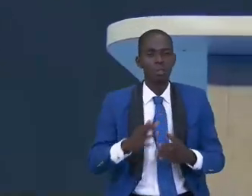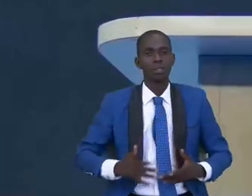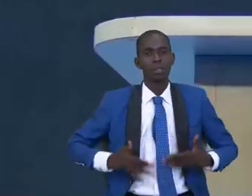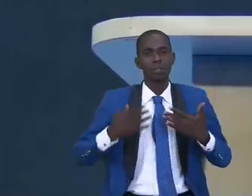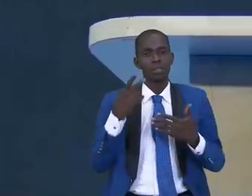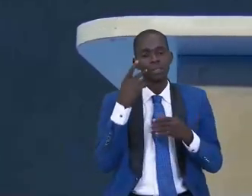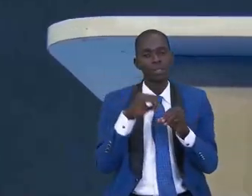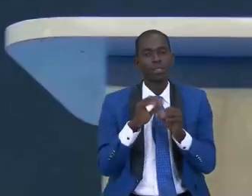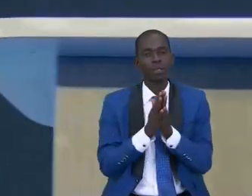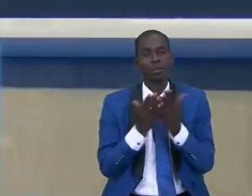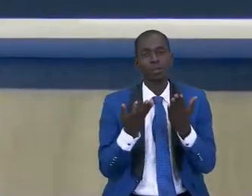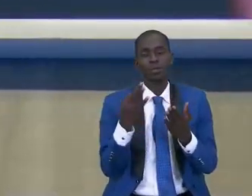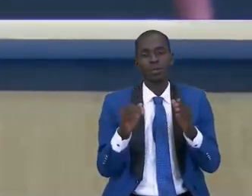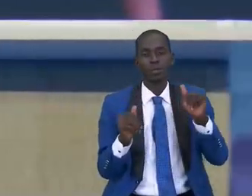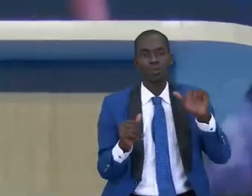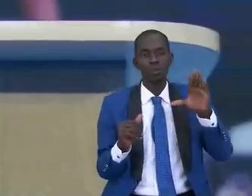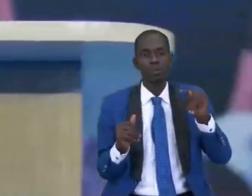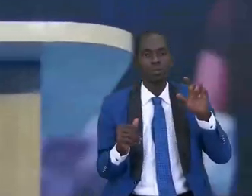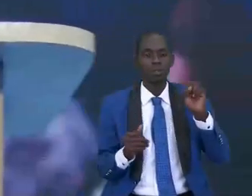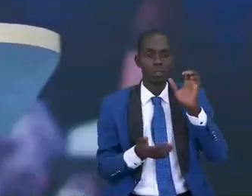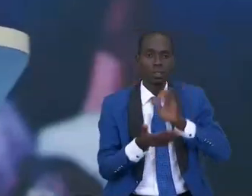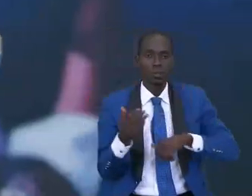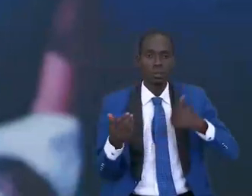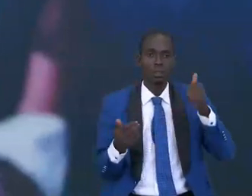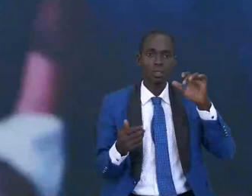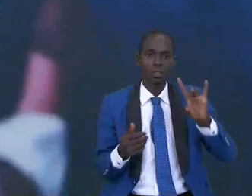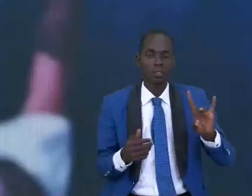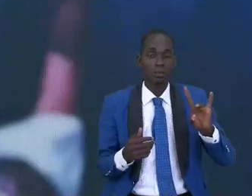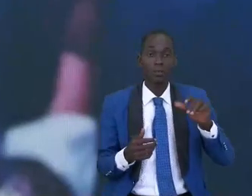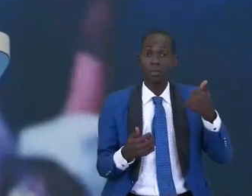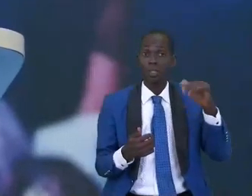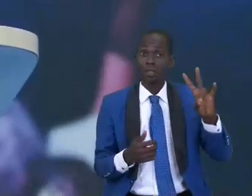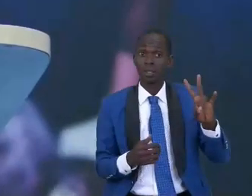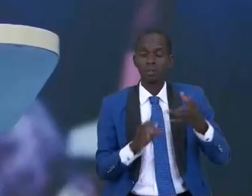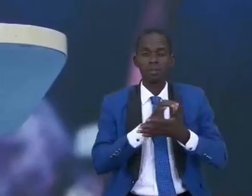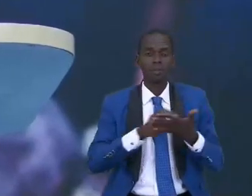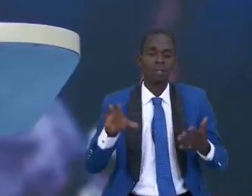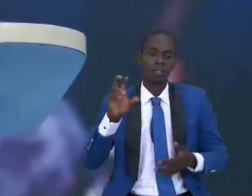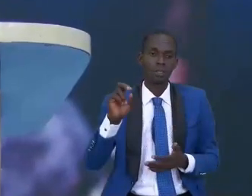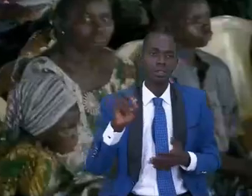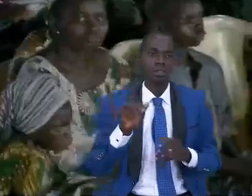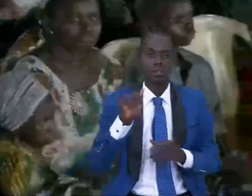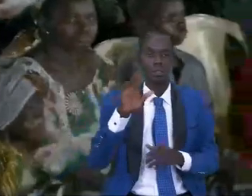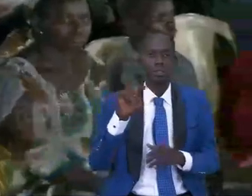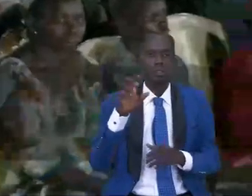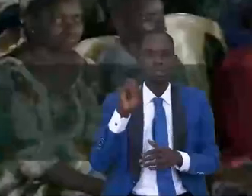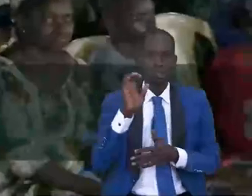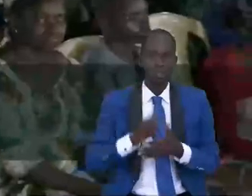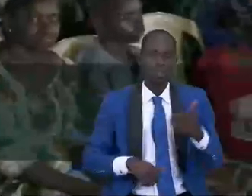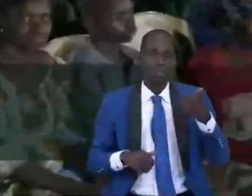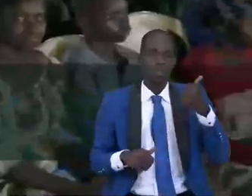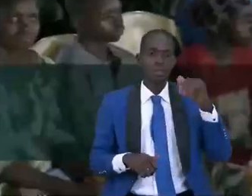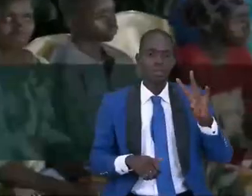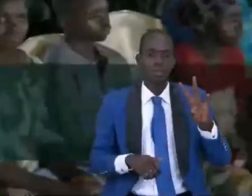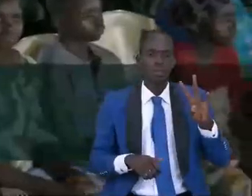jamais connus, commis dans votre vie. Acte 17, Acte chapitre